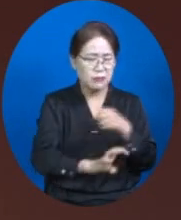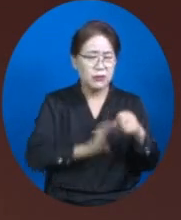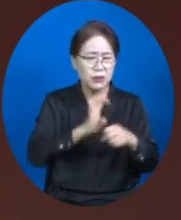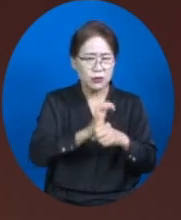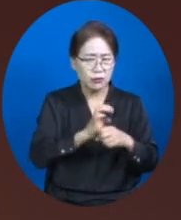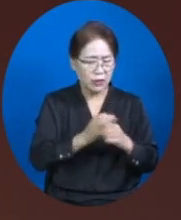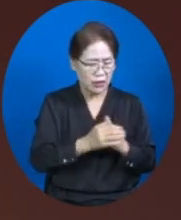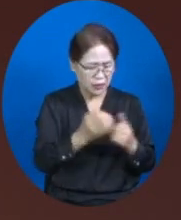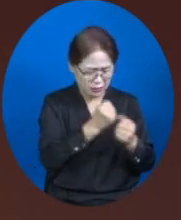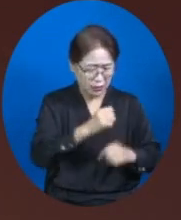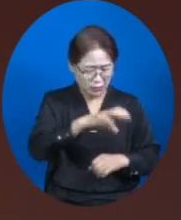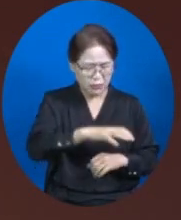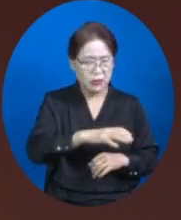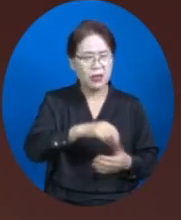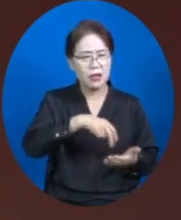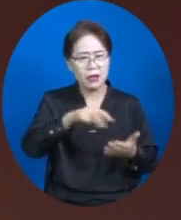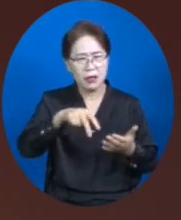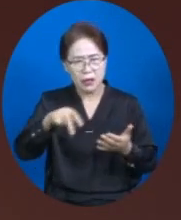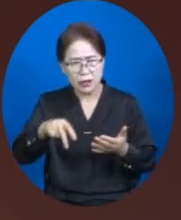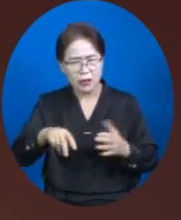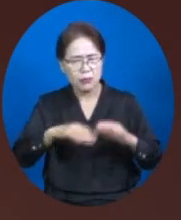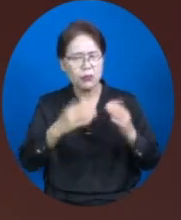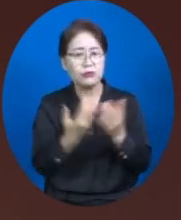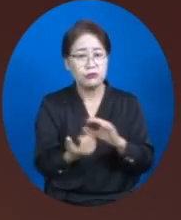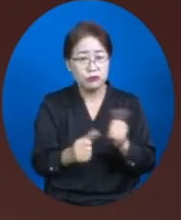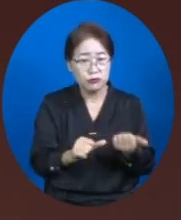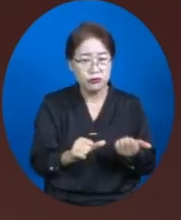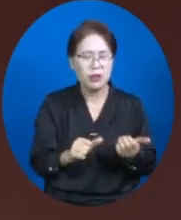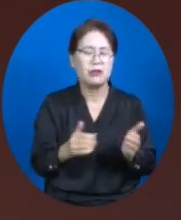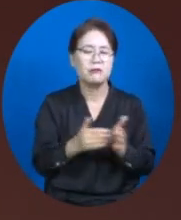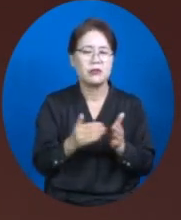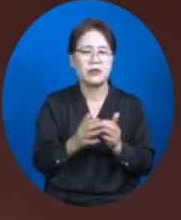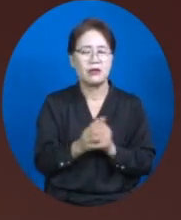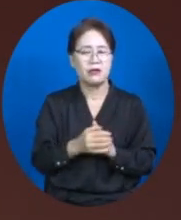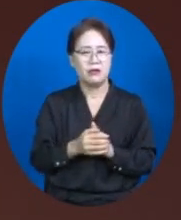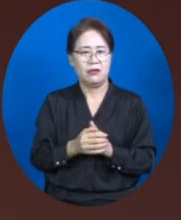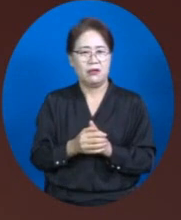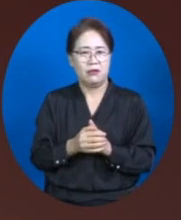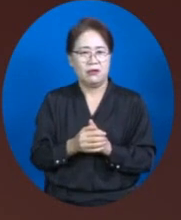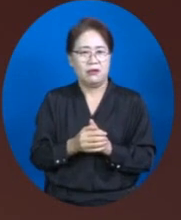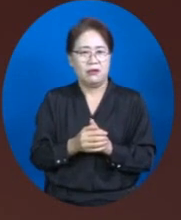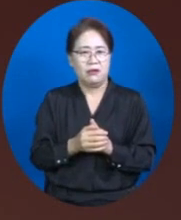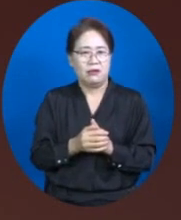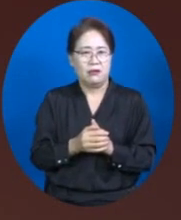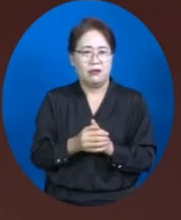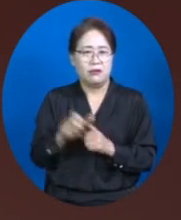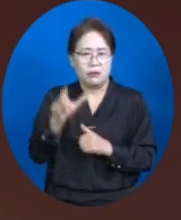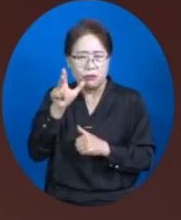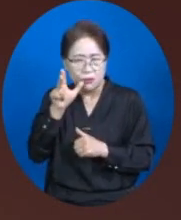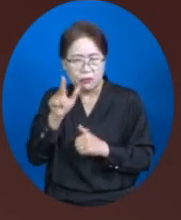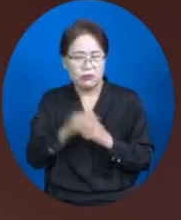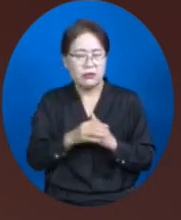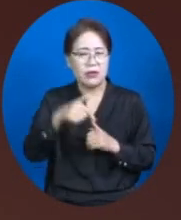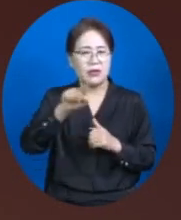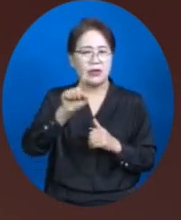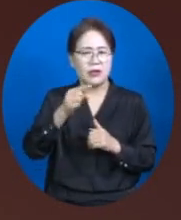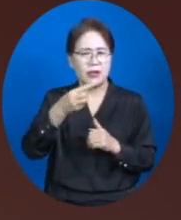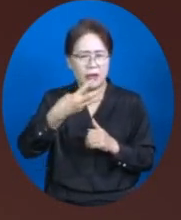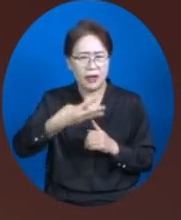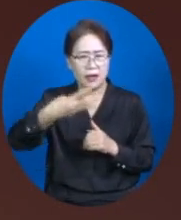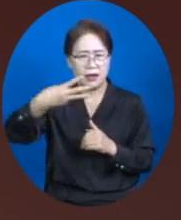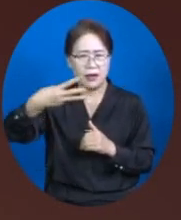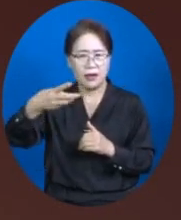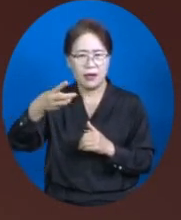광야를 배회하면서 다 죽었잖아요 여호수아 갈렙을 제외한 모든 사람이 죽었잖아요 그러니까 여러분